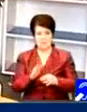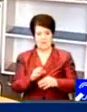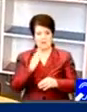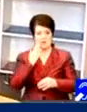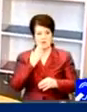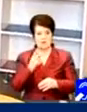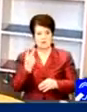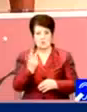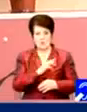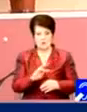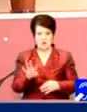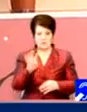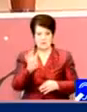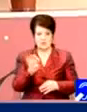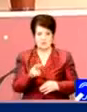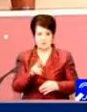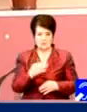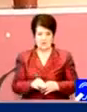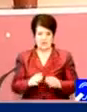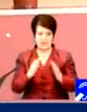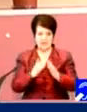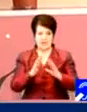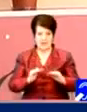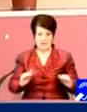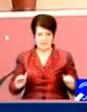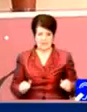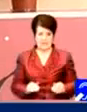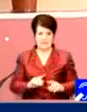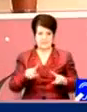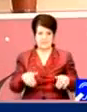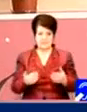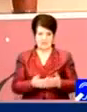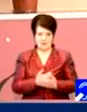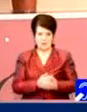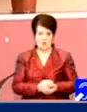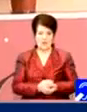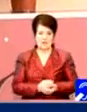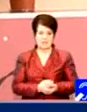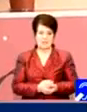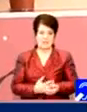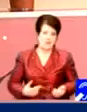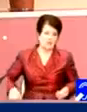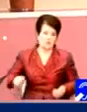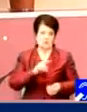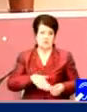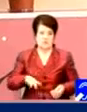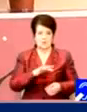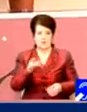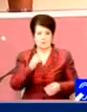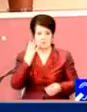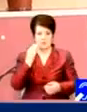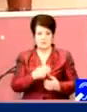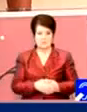2.400.000 lei. Ca astfel de grădinițe să fie inaugurate pe tot teritoriul Republicii